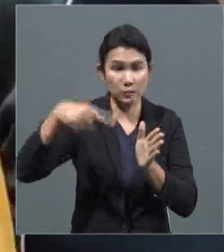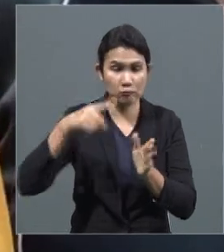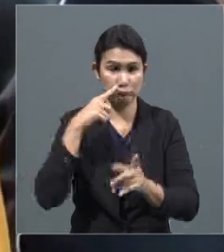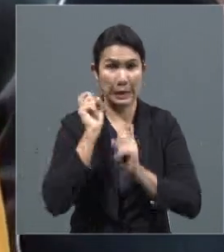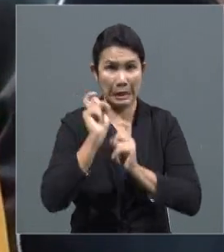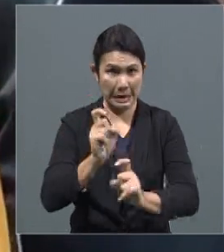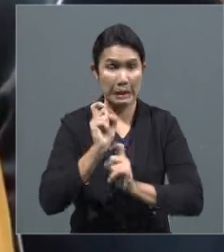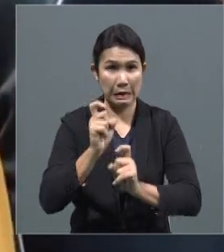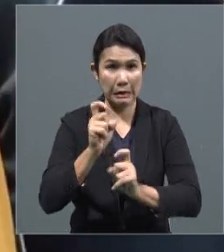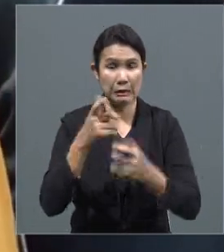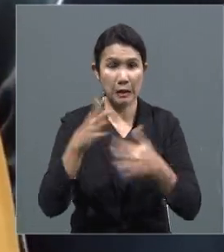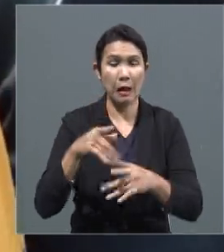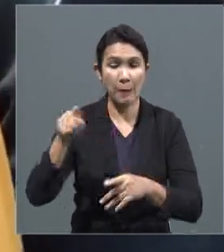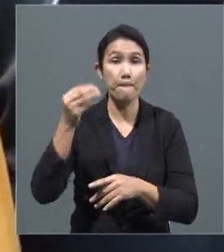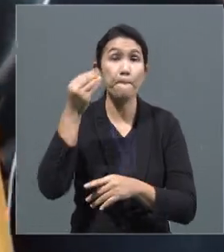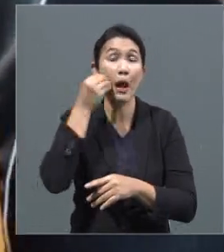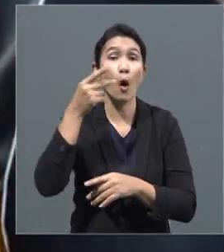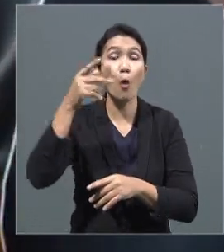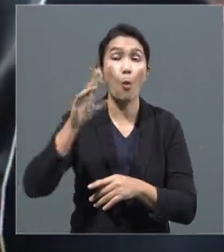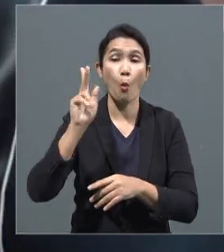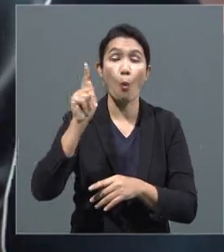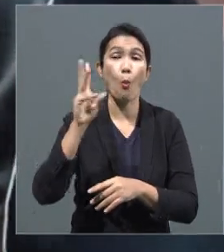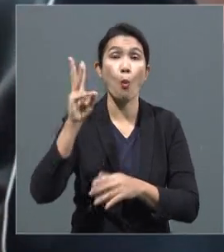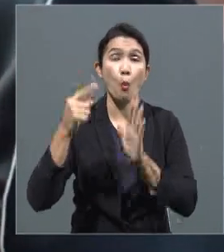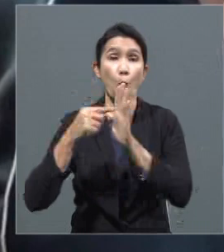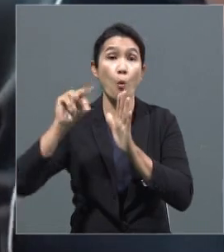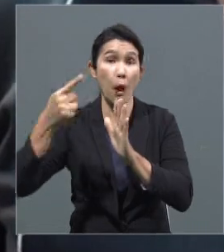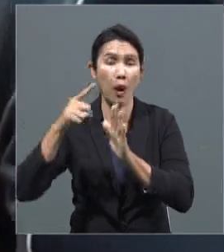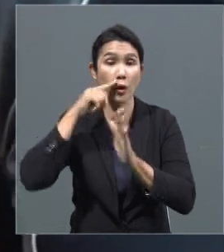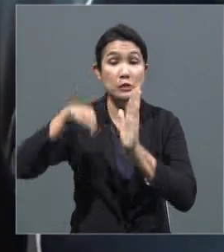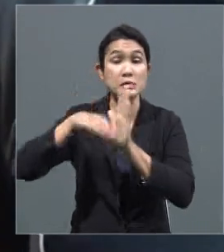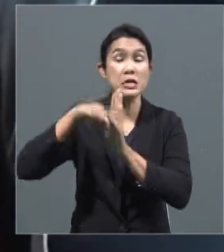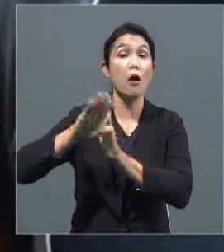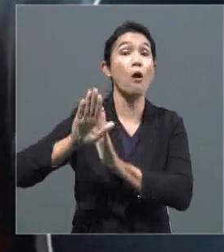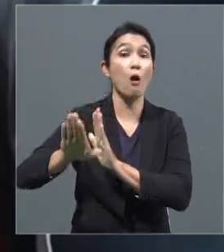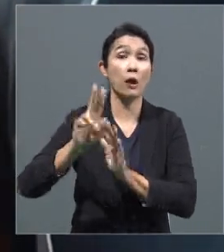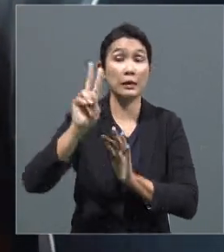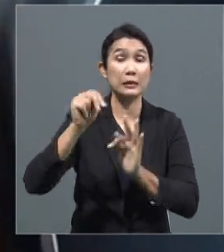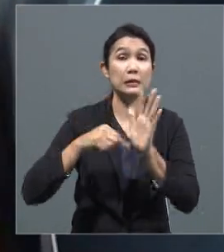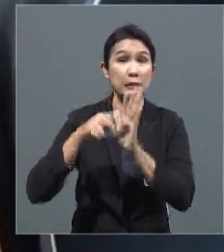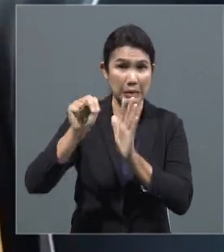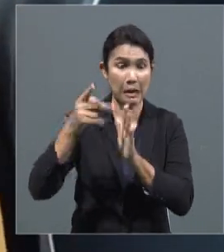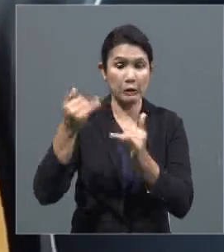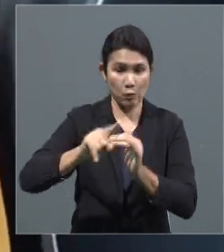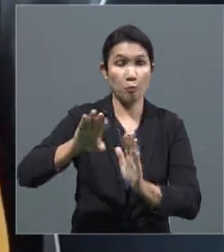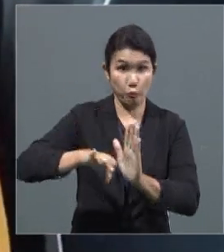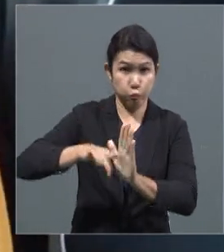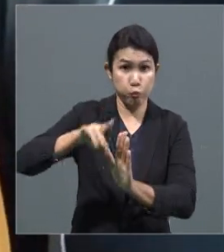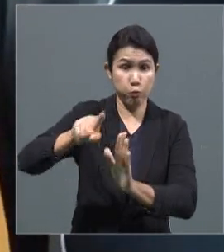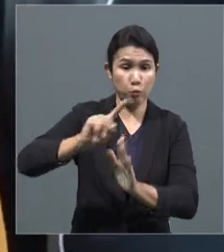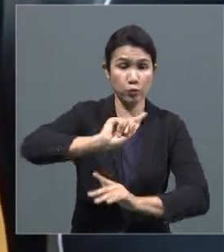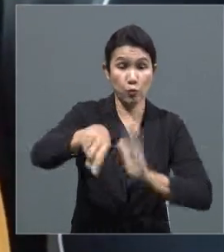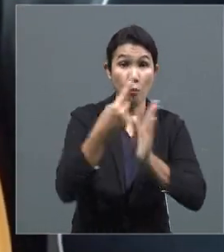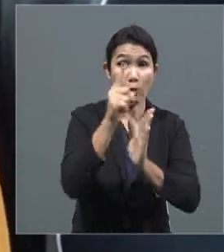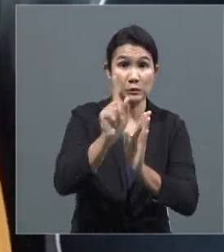ที่ N64 บ้านผาขวางซึ่งอยู่ทางตอนเหนือของจังหวัดน่านที่น้ำไหลมาก็ยังขึ้นอีกชั่วโมงละ20เซนซึ่